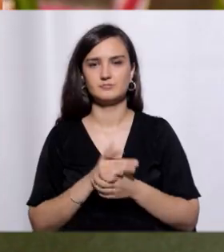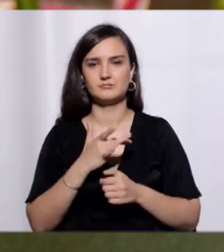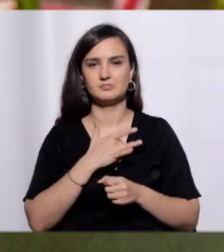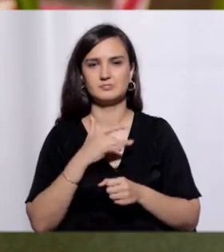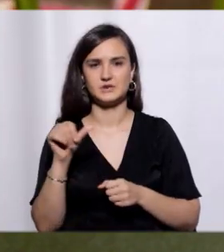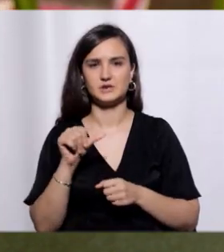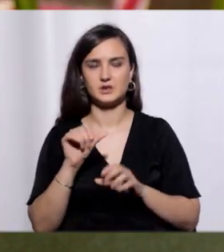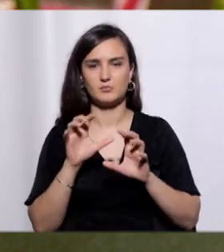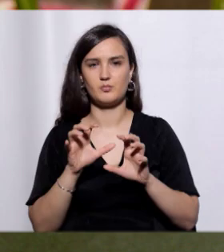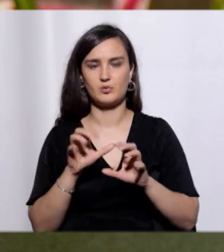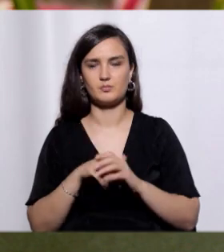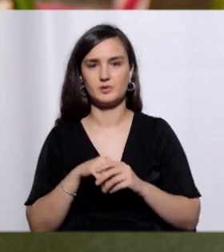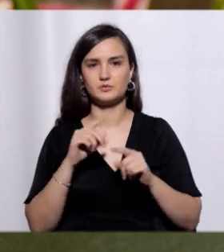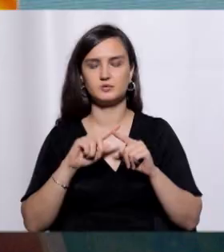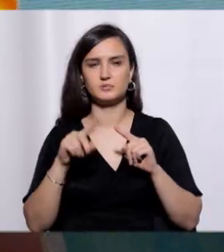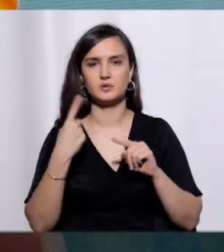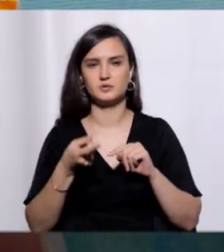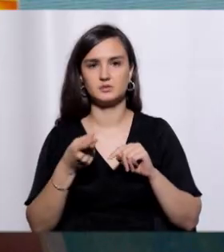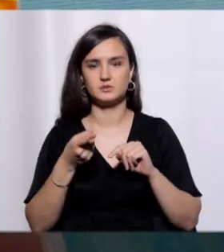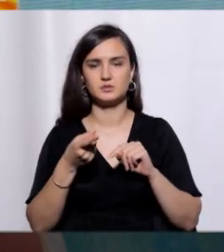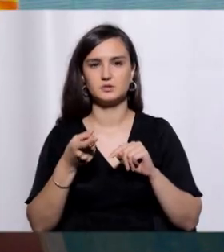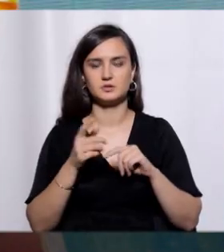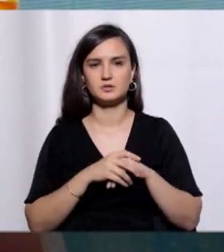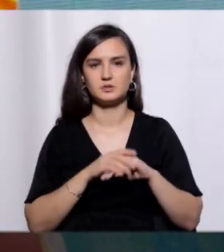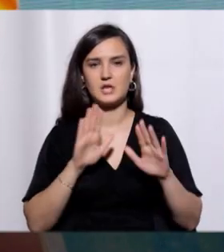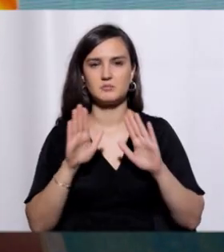Სასტიკად მოპყრობა. Next, we had governess.